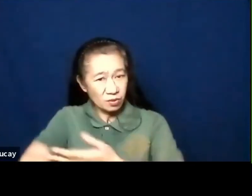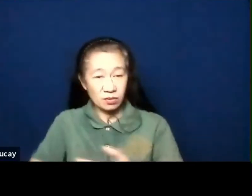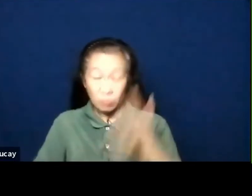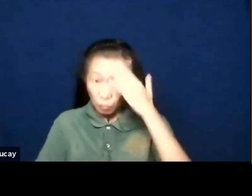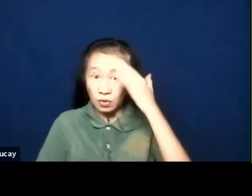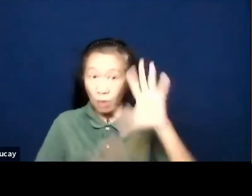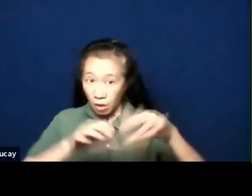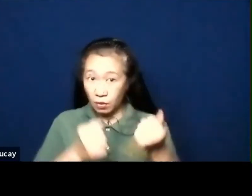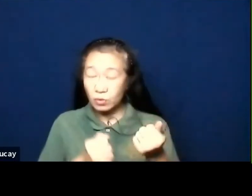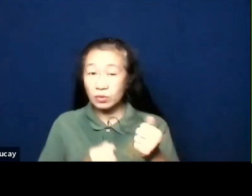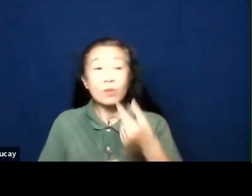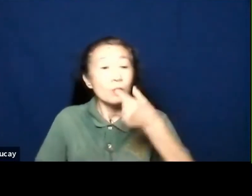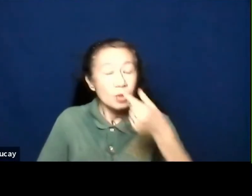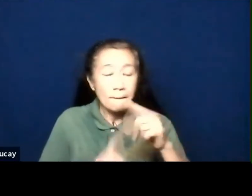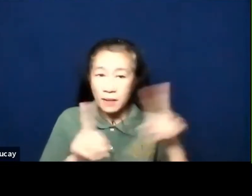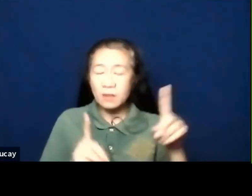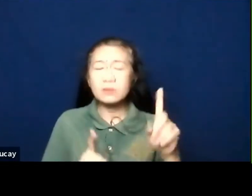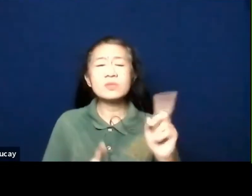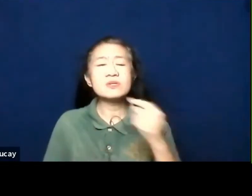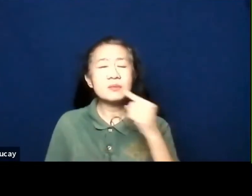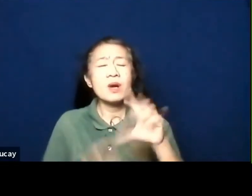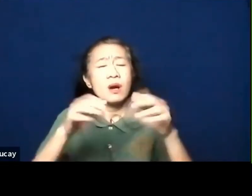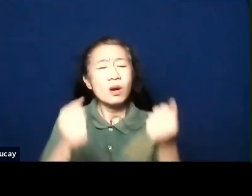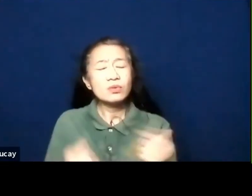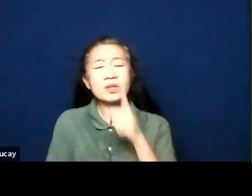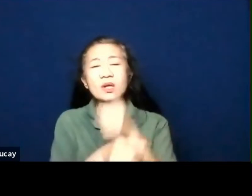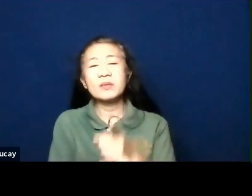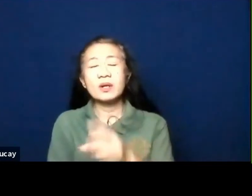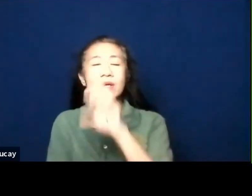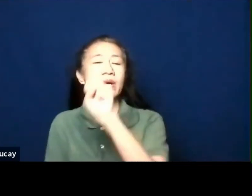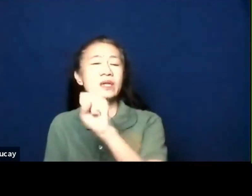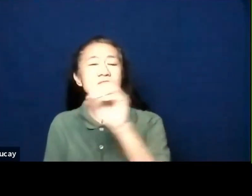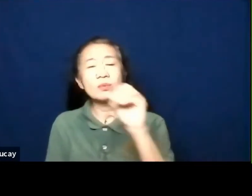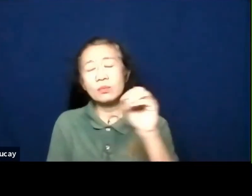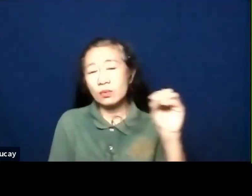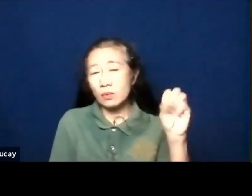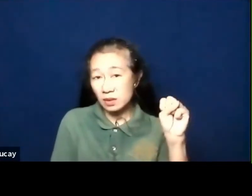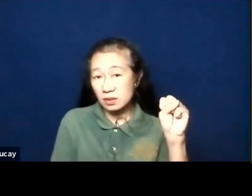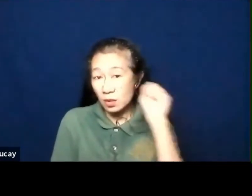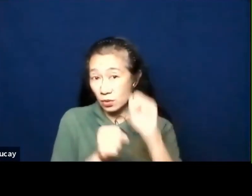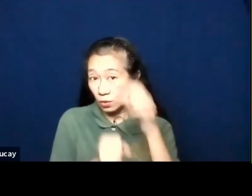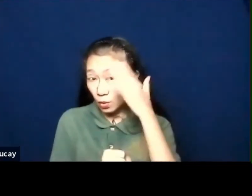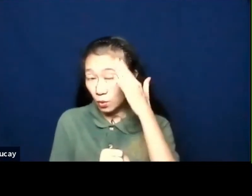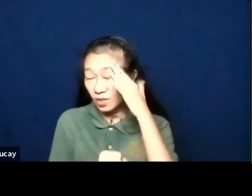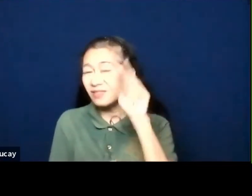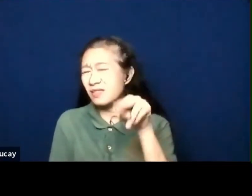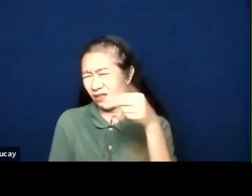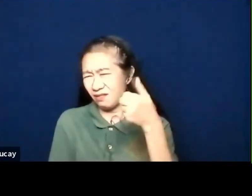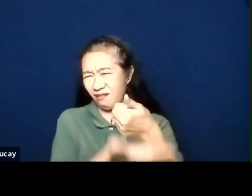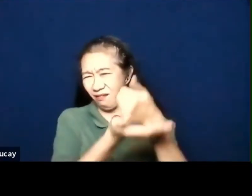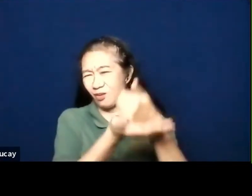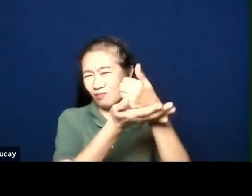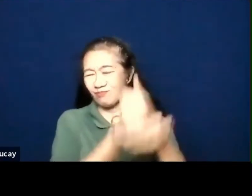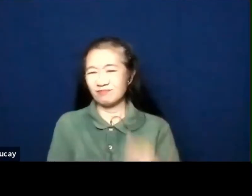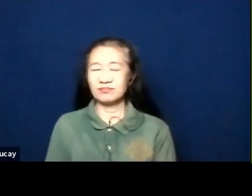yung whistle. Pero yung sinasabing paano mo whistle ang gagawin para malaman na